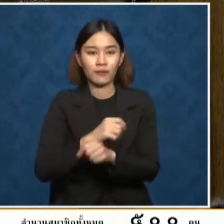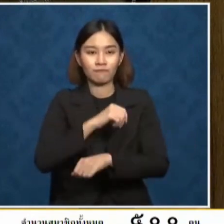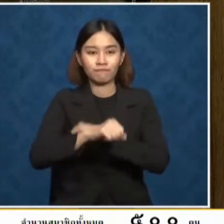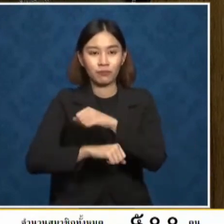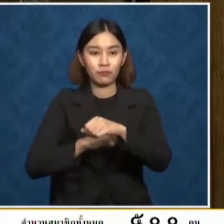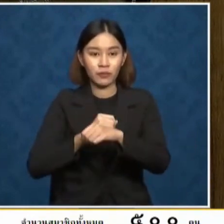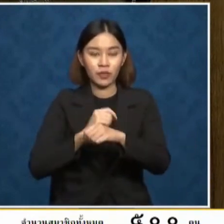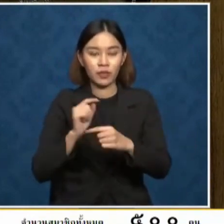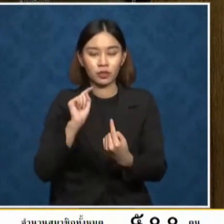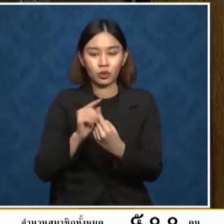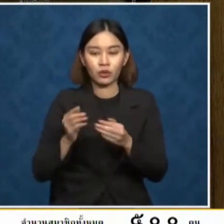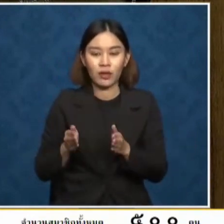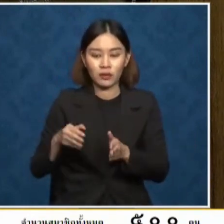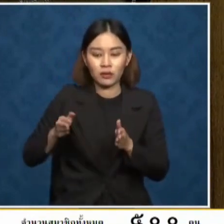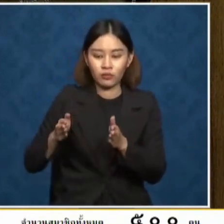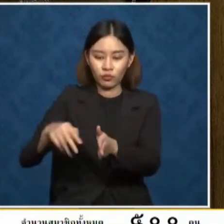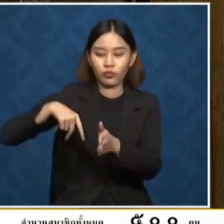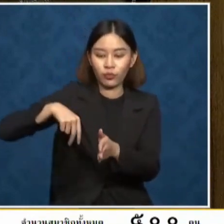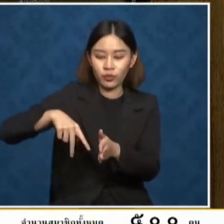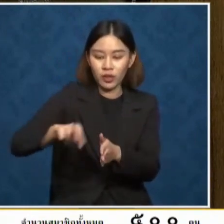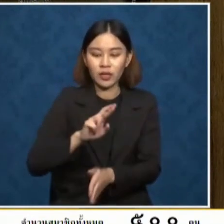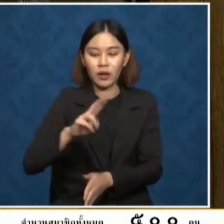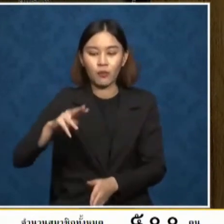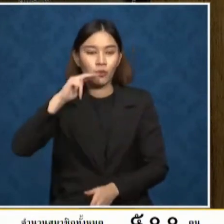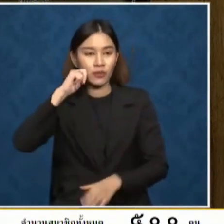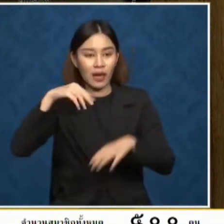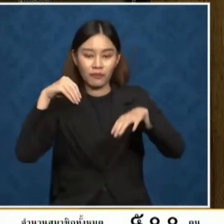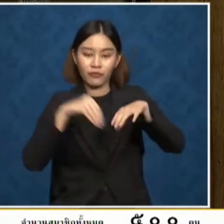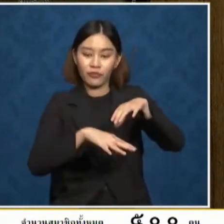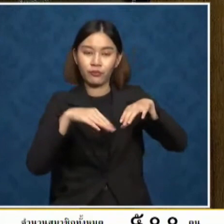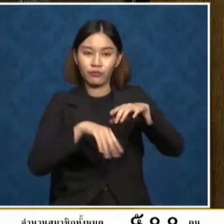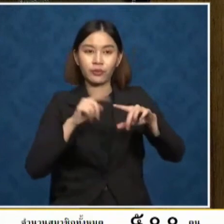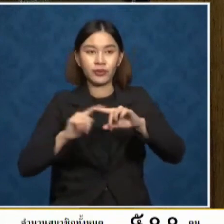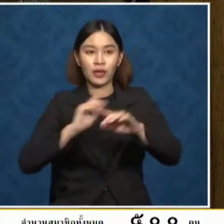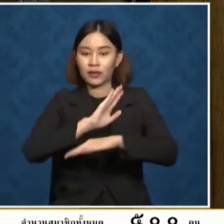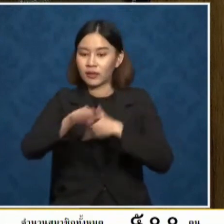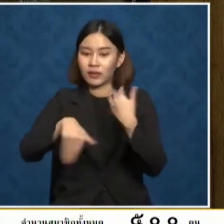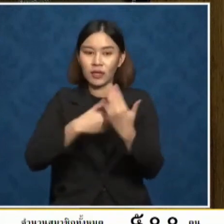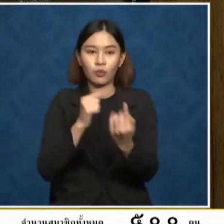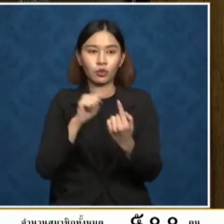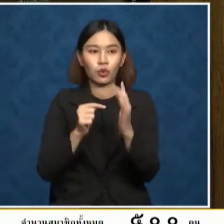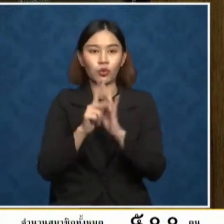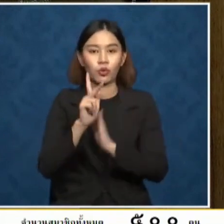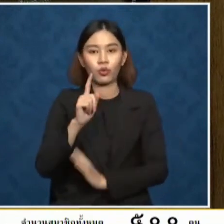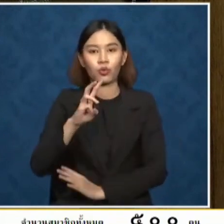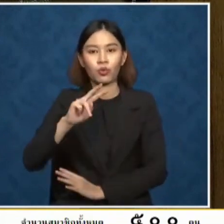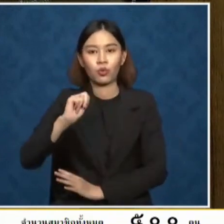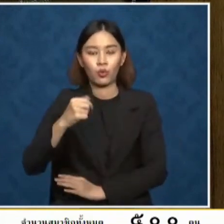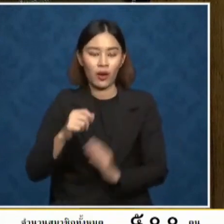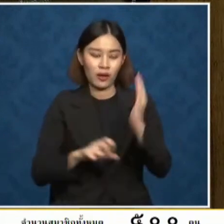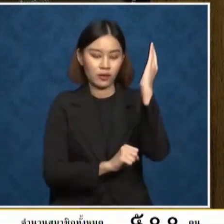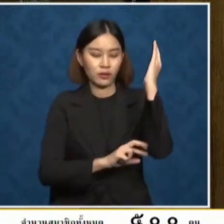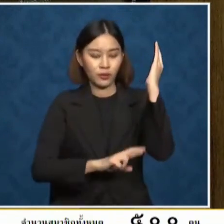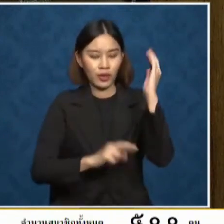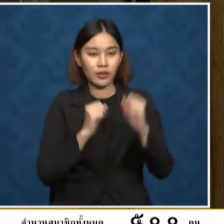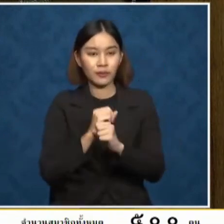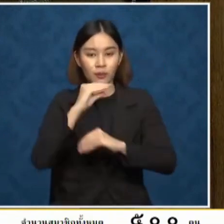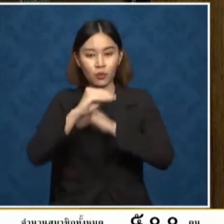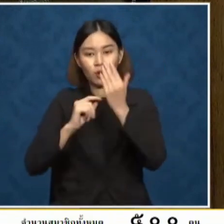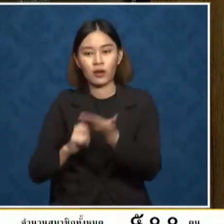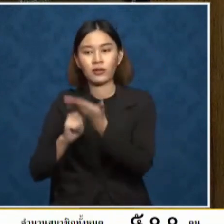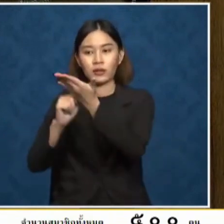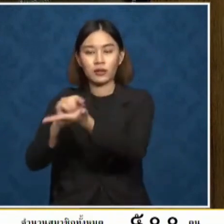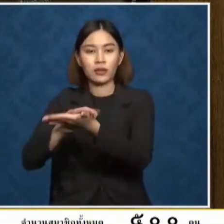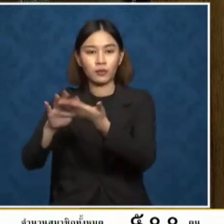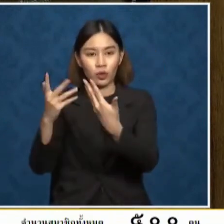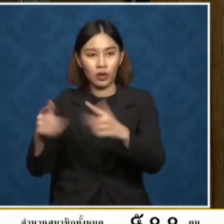กลางถนนทางเท้าและระบบระบายน้ำซึ่งโโครงการต่างๆที่ได้กล่าวมานี้แขวงทางหลวงสุราษฎร์ธานีที่ 3ได้โครงการเสนขึ้น